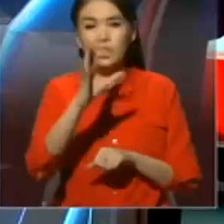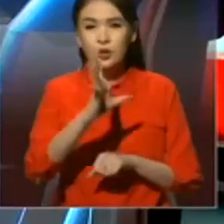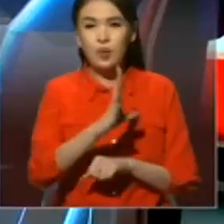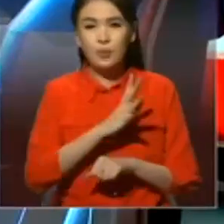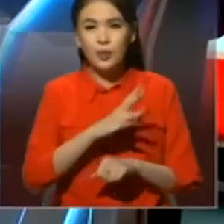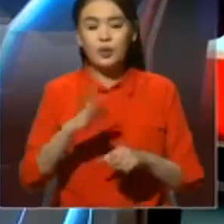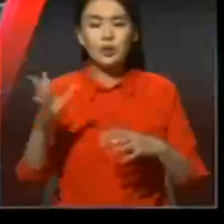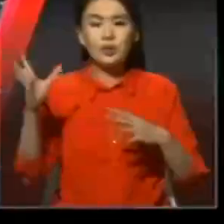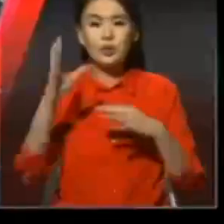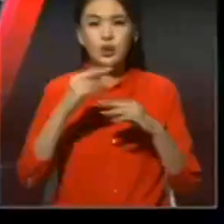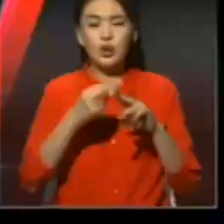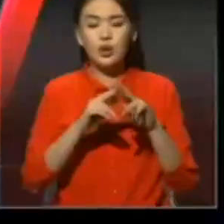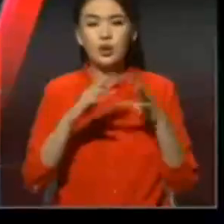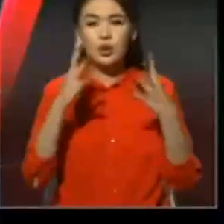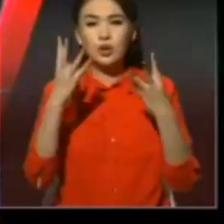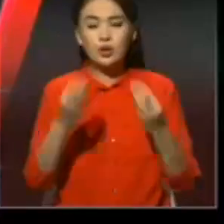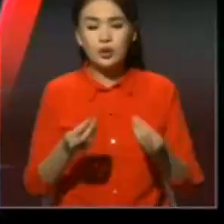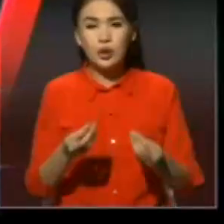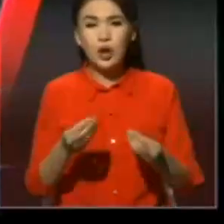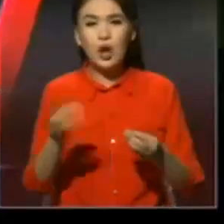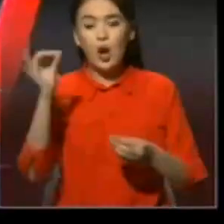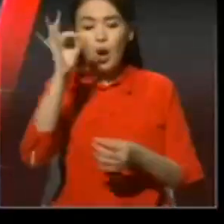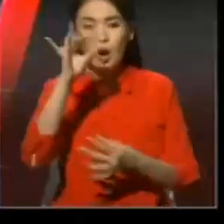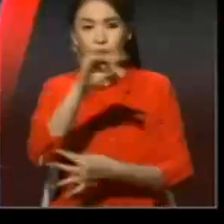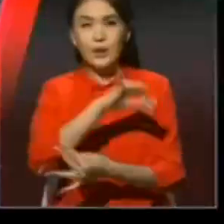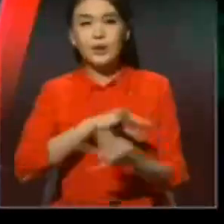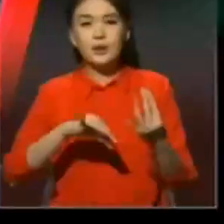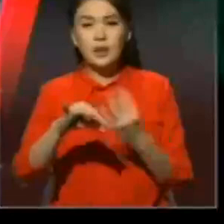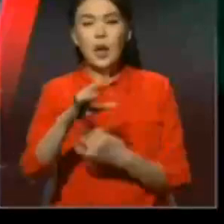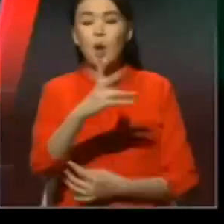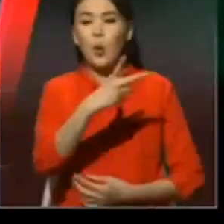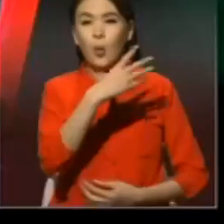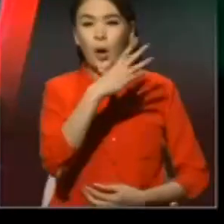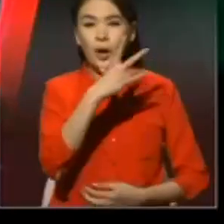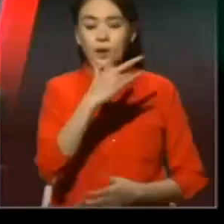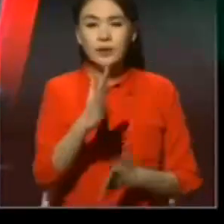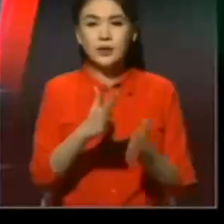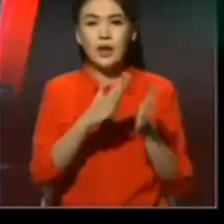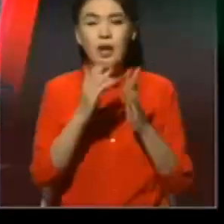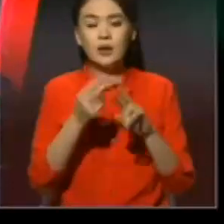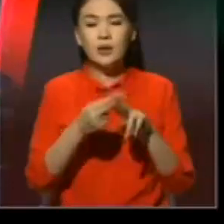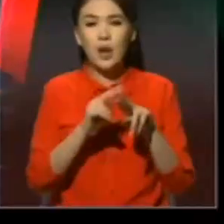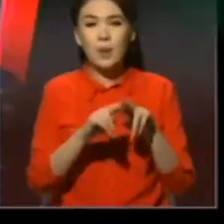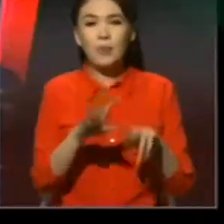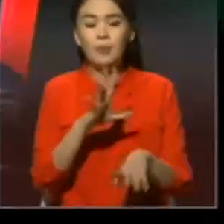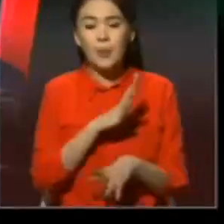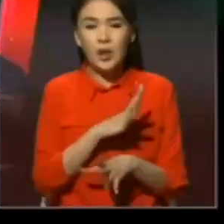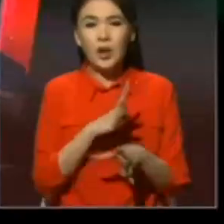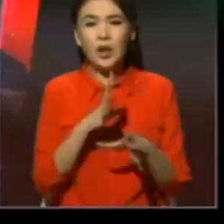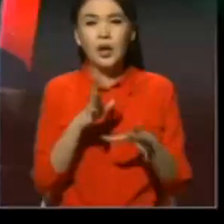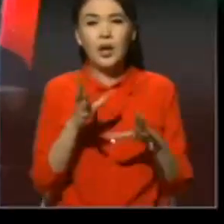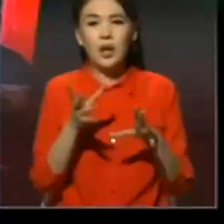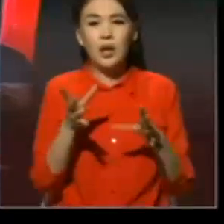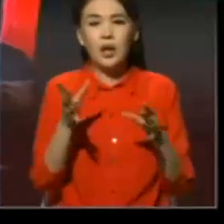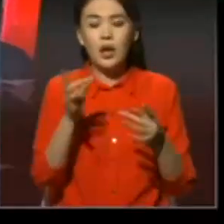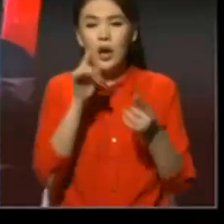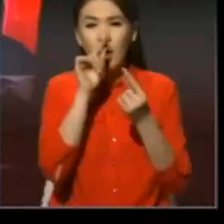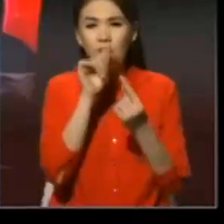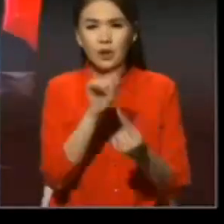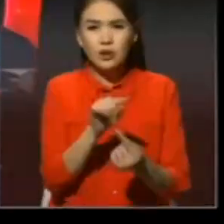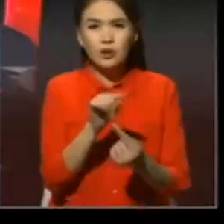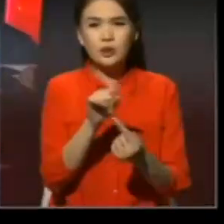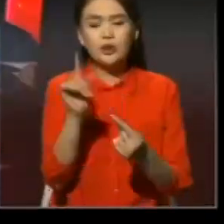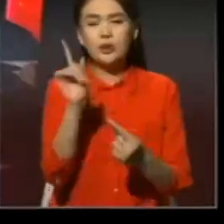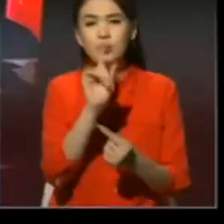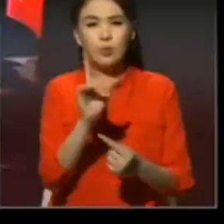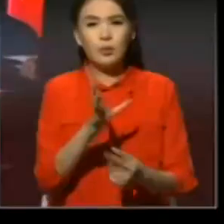күн тәртібіне осы мәселенің шығуы да уақыттың келгені, пісіп жеткені деп оған ешкім қарсы болып, ондай